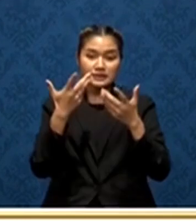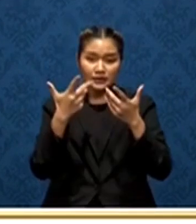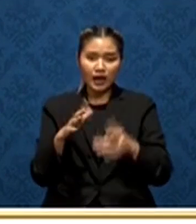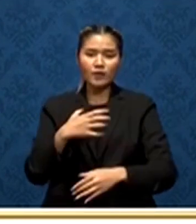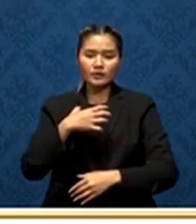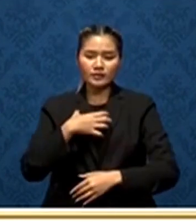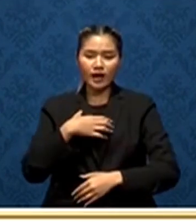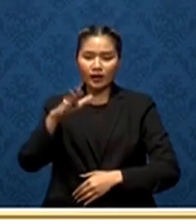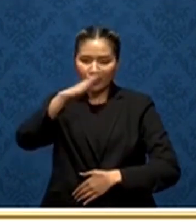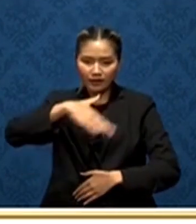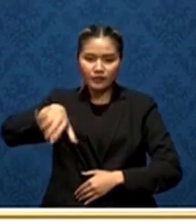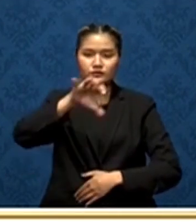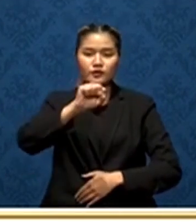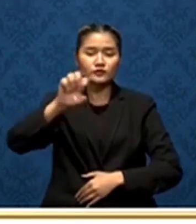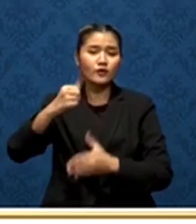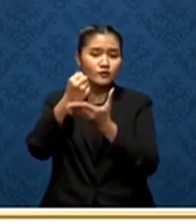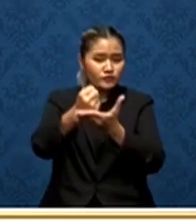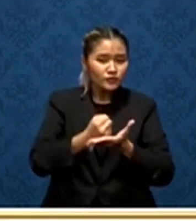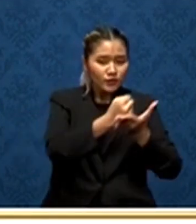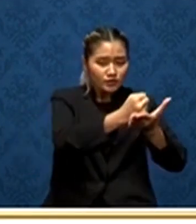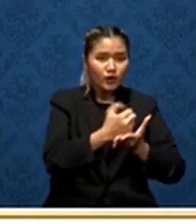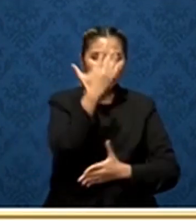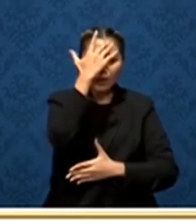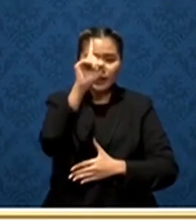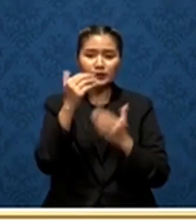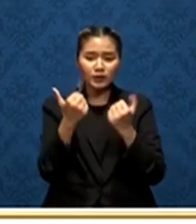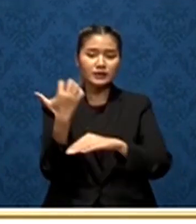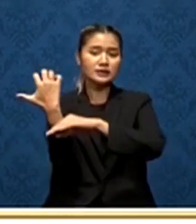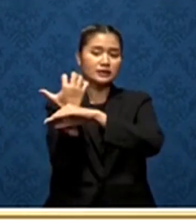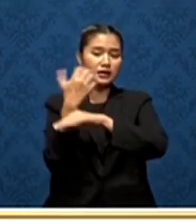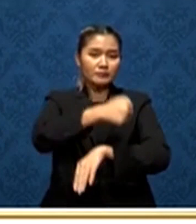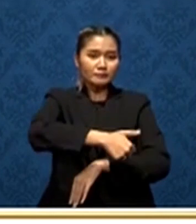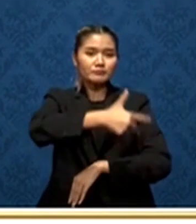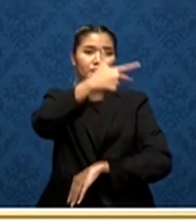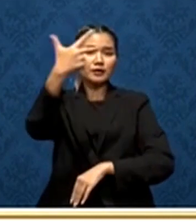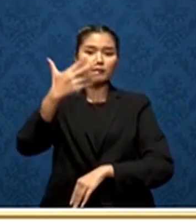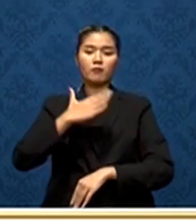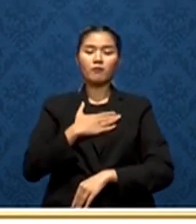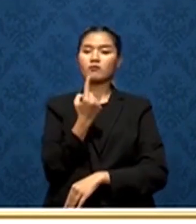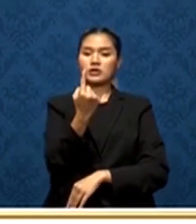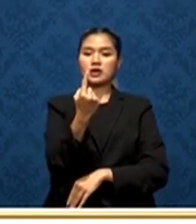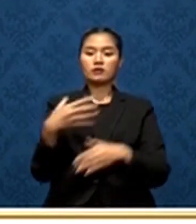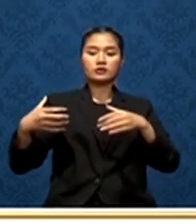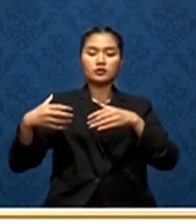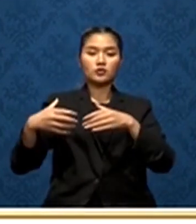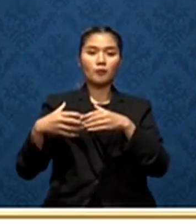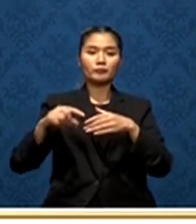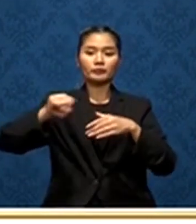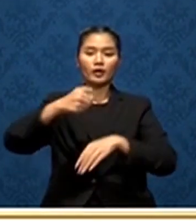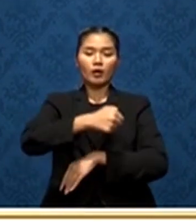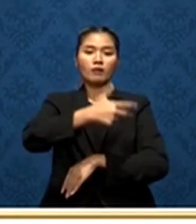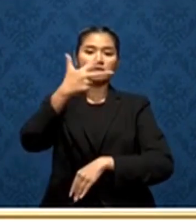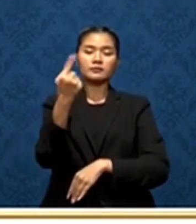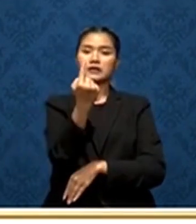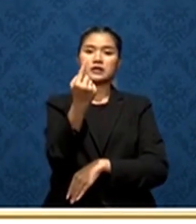ครับเพราะสื่อสาธารณะไม่ใช่สื่อของผมไม่ใช่สื่อของอาจารย์วิลาสินีหรือพวกเราแต่เราจะทำยังไง